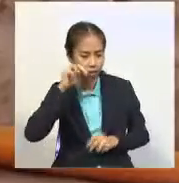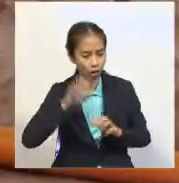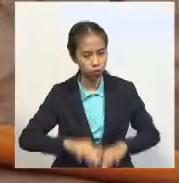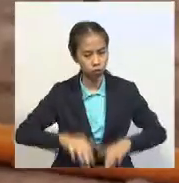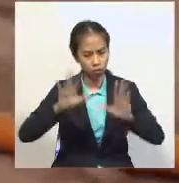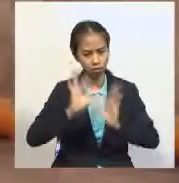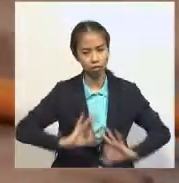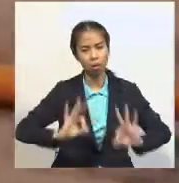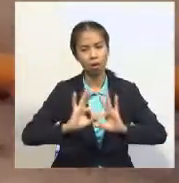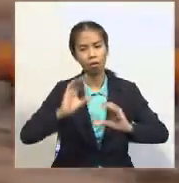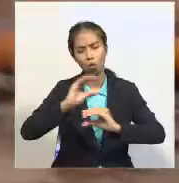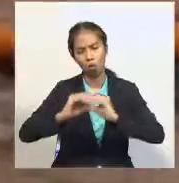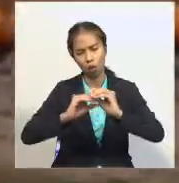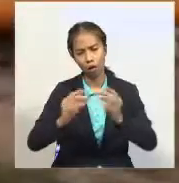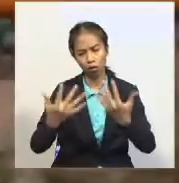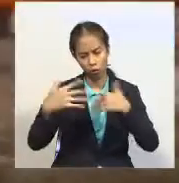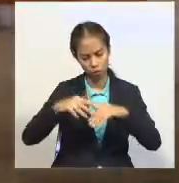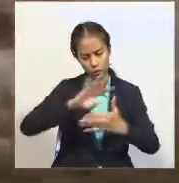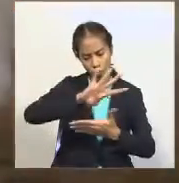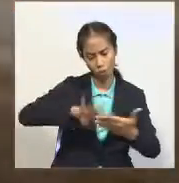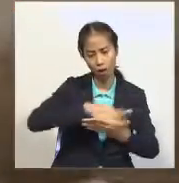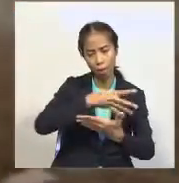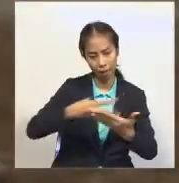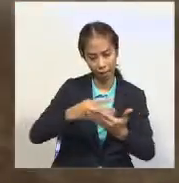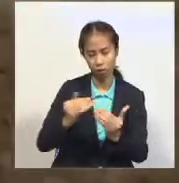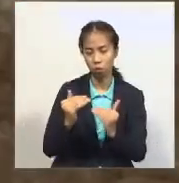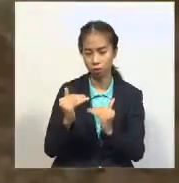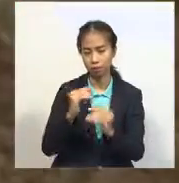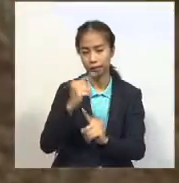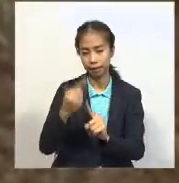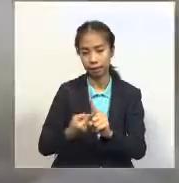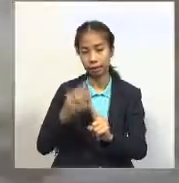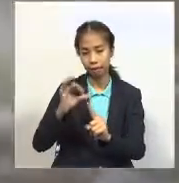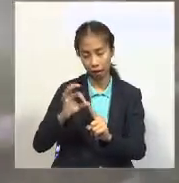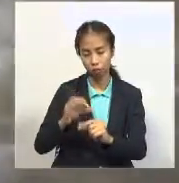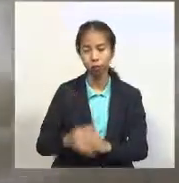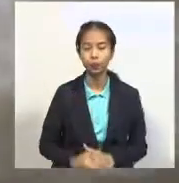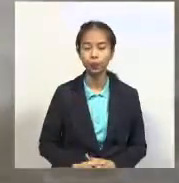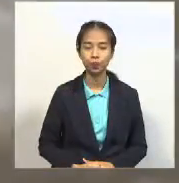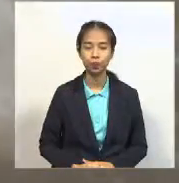างแผนโครงการเพื่อให้ทันต่องบประมาณภายในเดือนกันยายนนี้ด้วยค่ะ